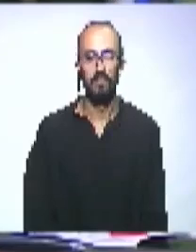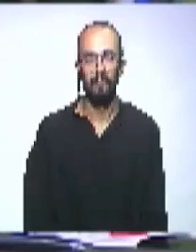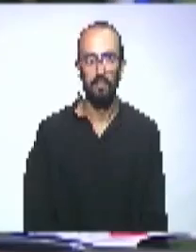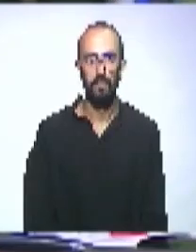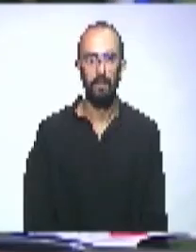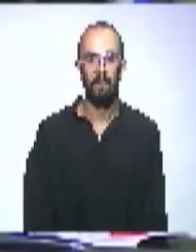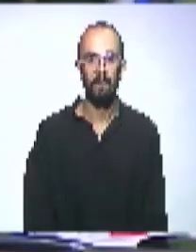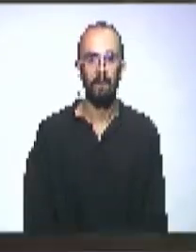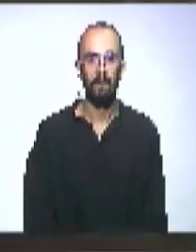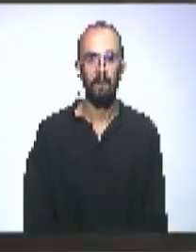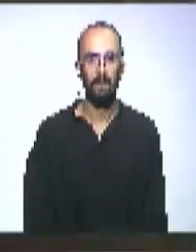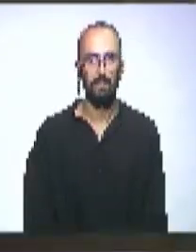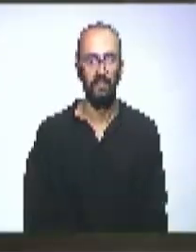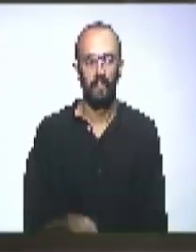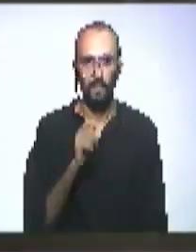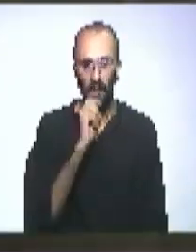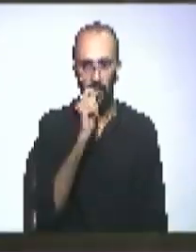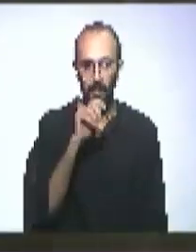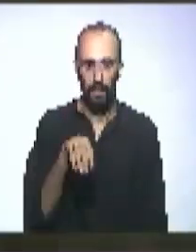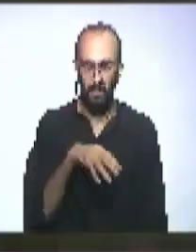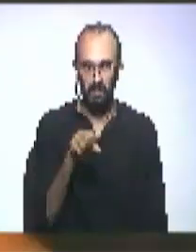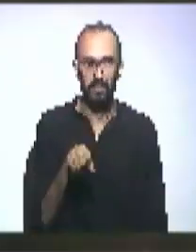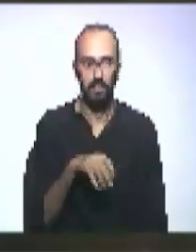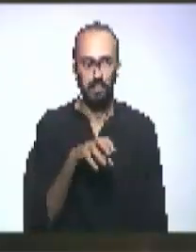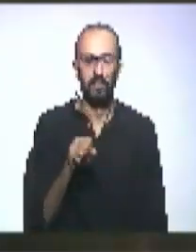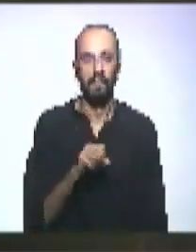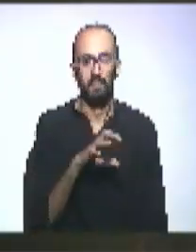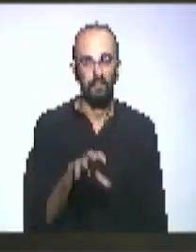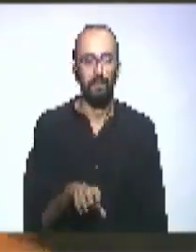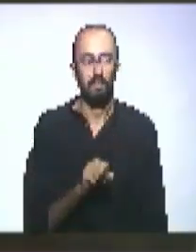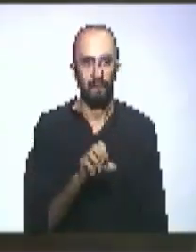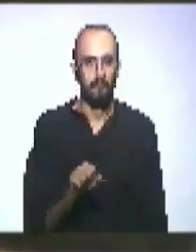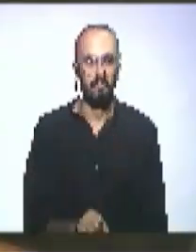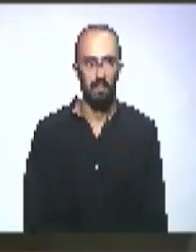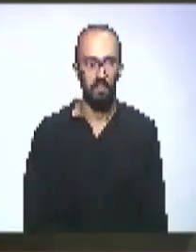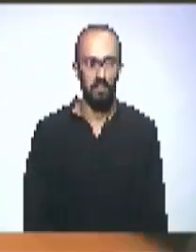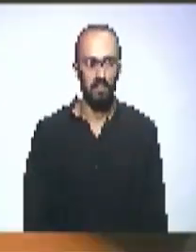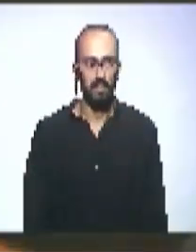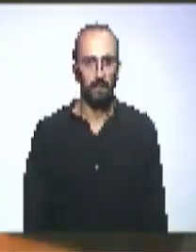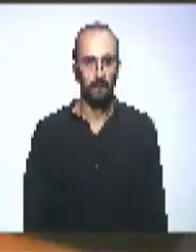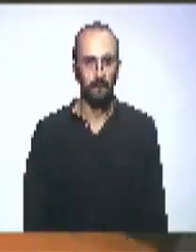لحمة، شوية بهارات لحمة، ونعجن بقى.